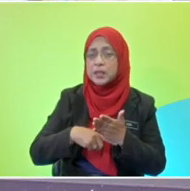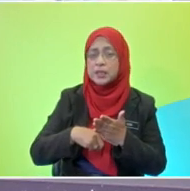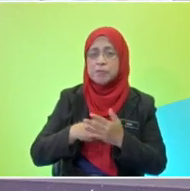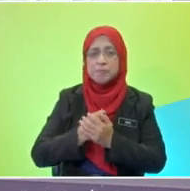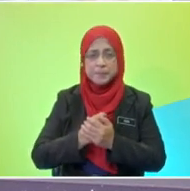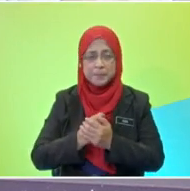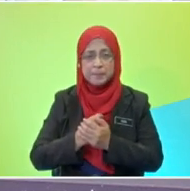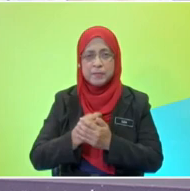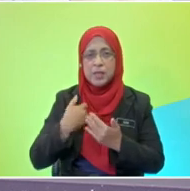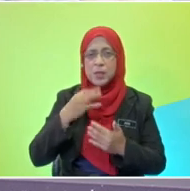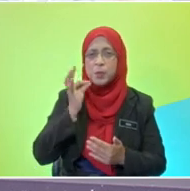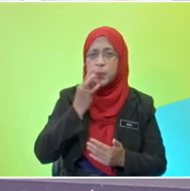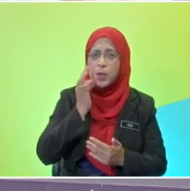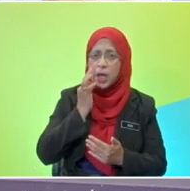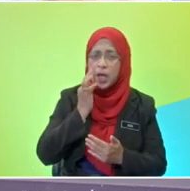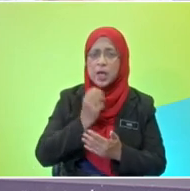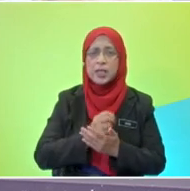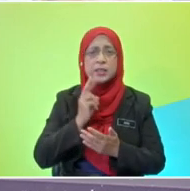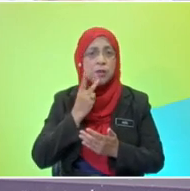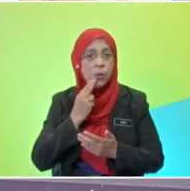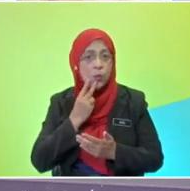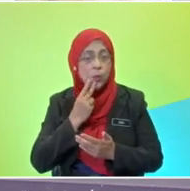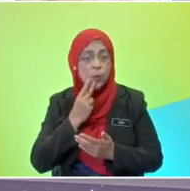ada buah-buahan ke sayur-sayuran